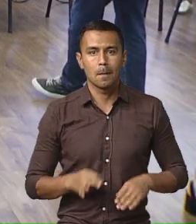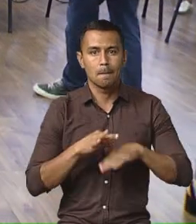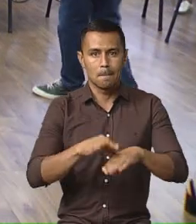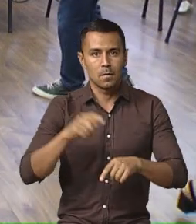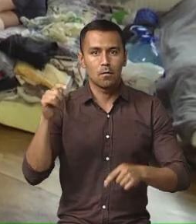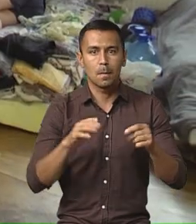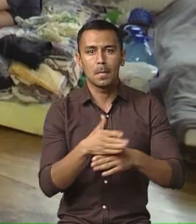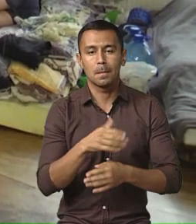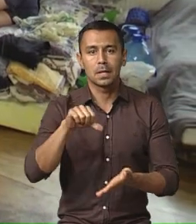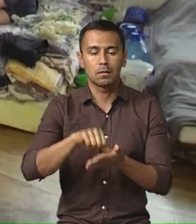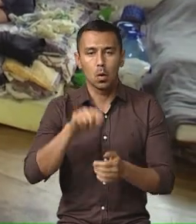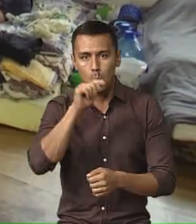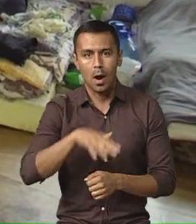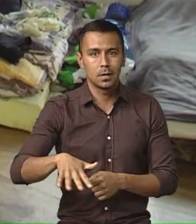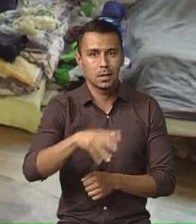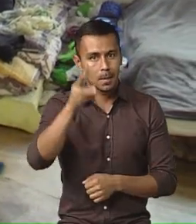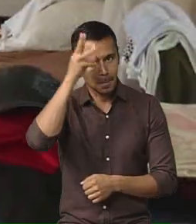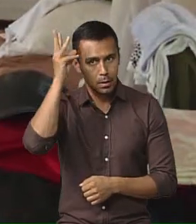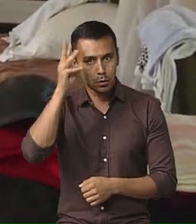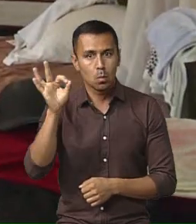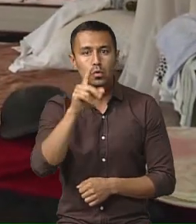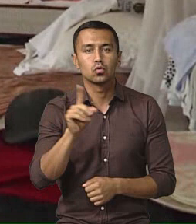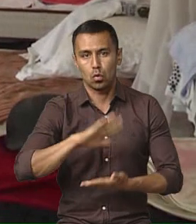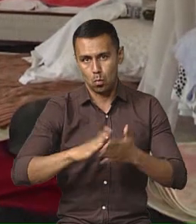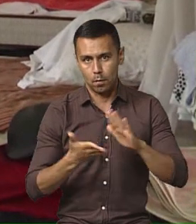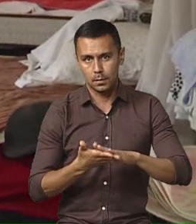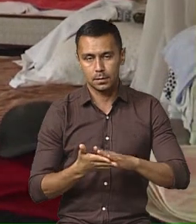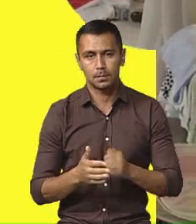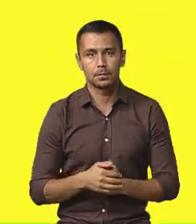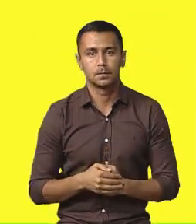між представниками Луганщини та Хмельниччини. Про що домовилися?